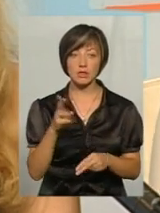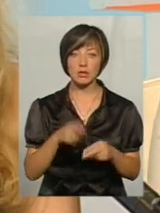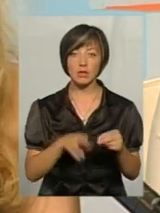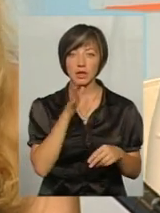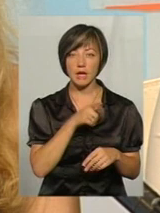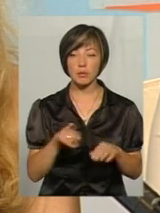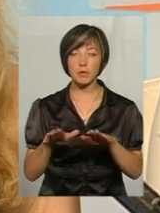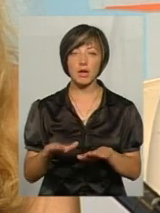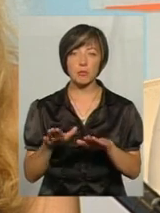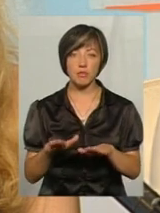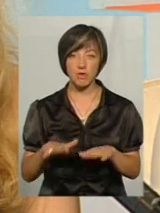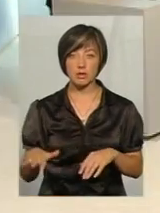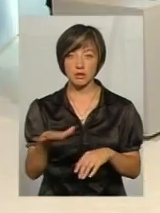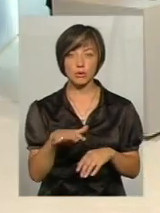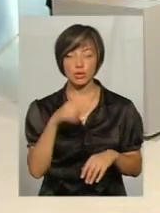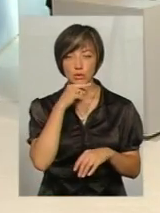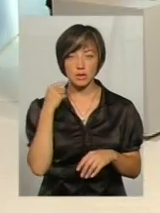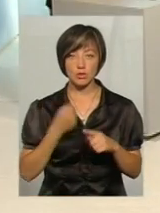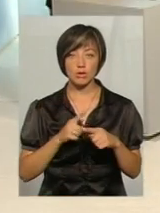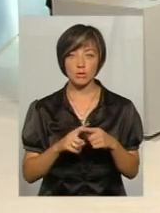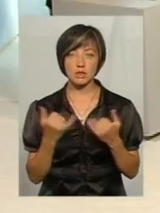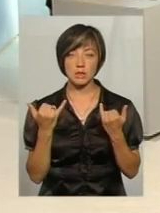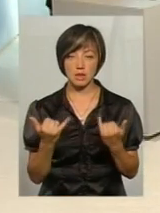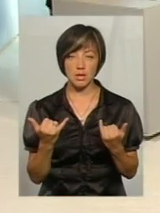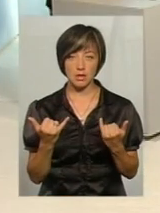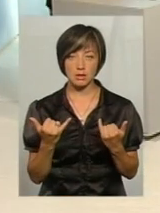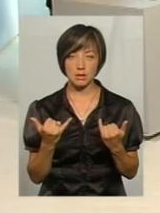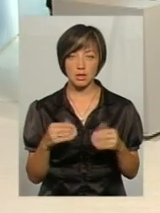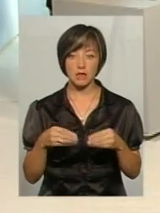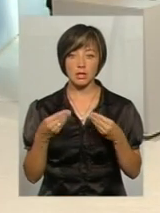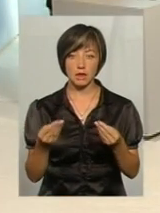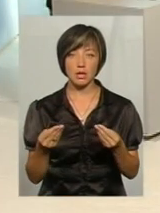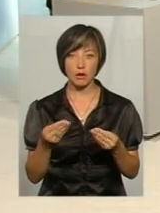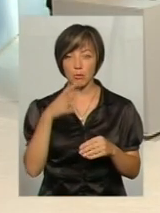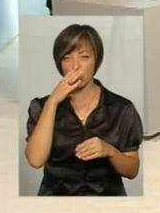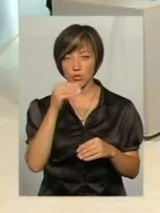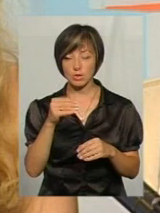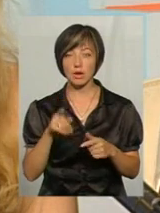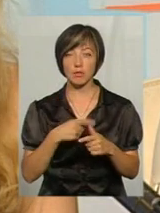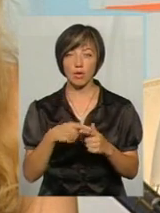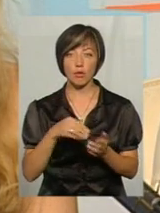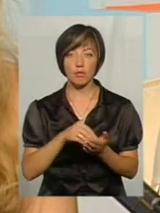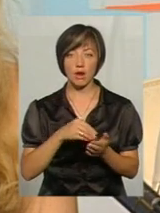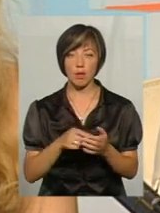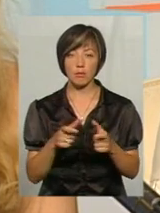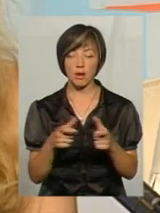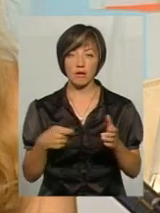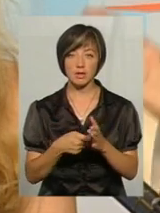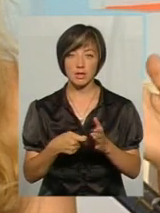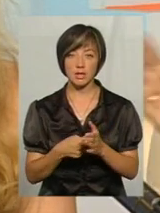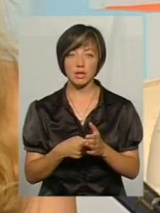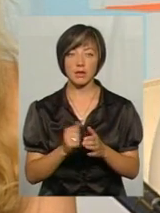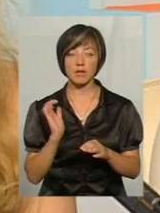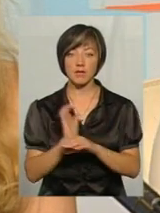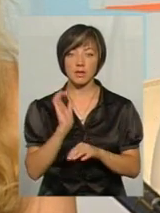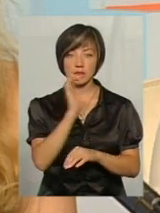строк перебування на території Росії, тому зараз ми вам даємо бусик, або купляємо квитки, або бусик проплачуємо, який